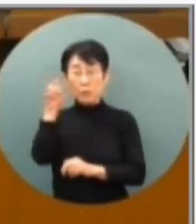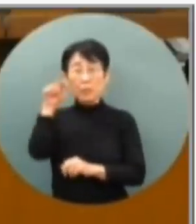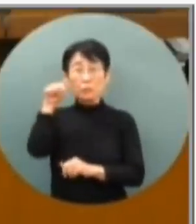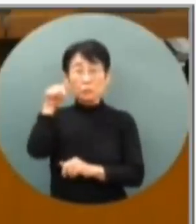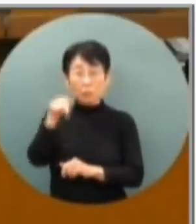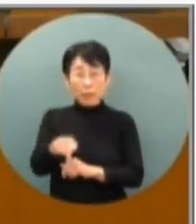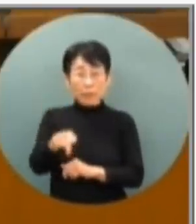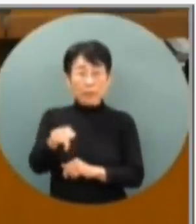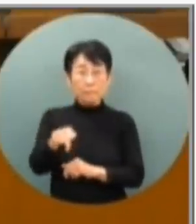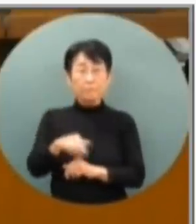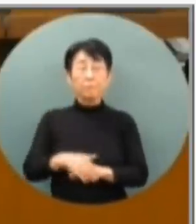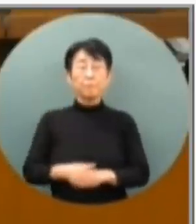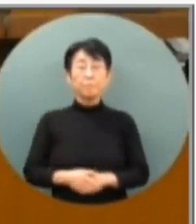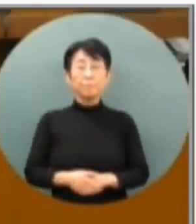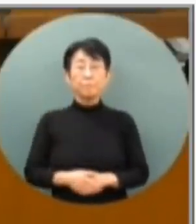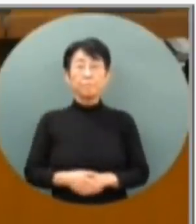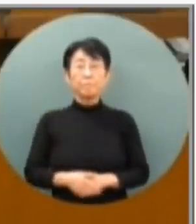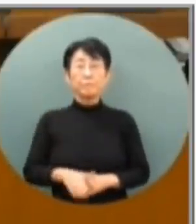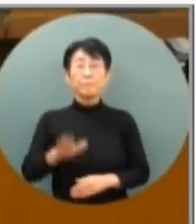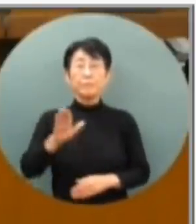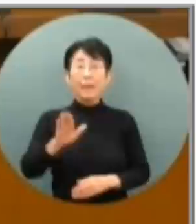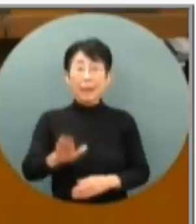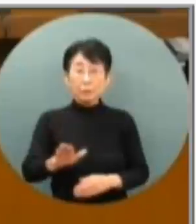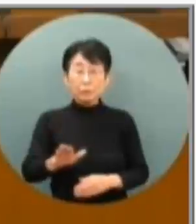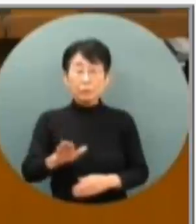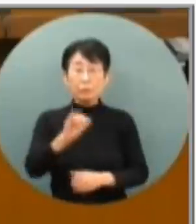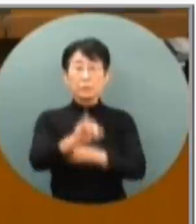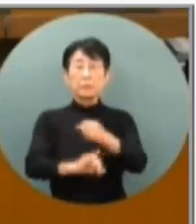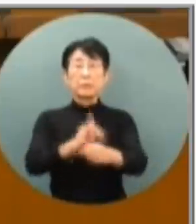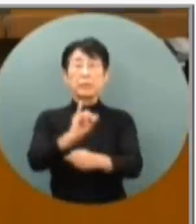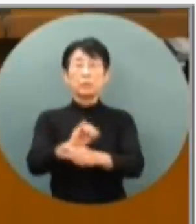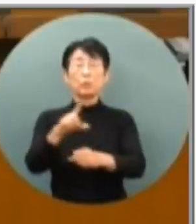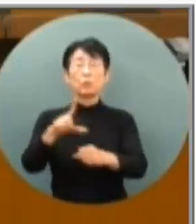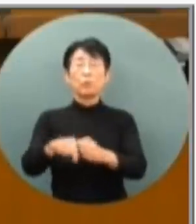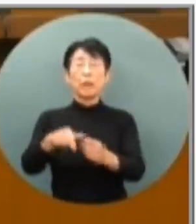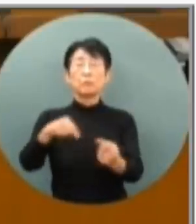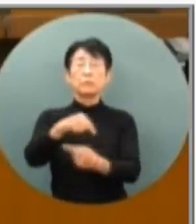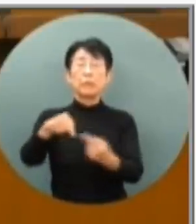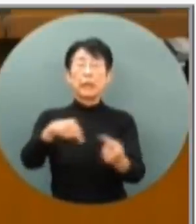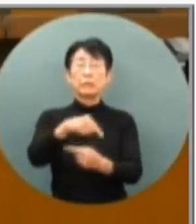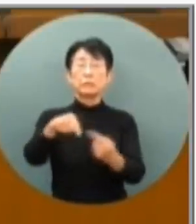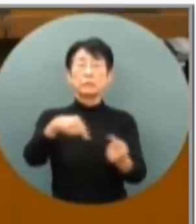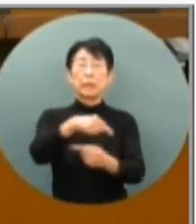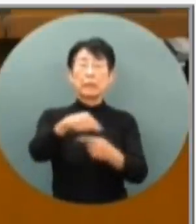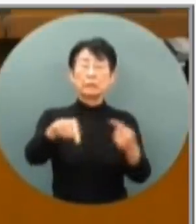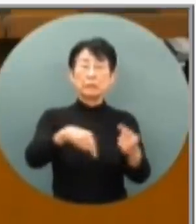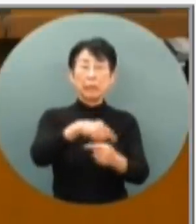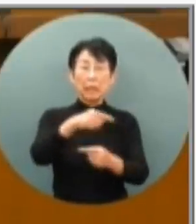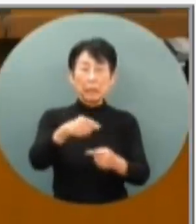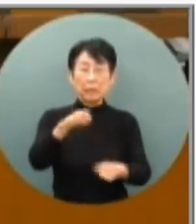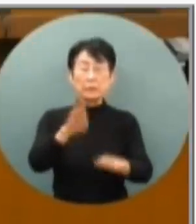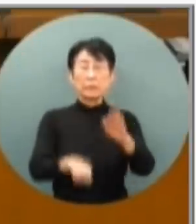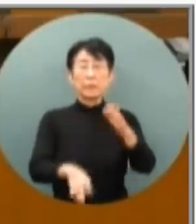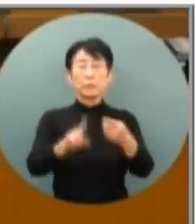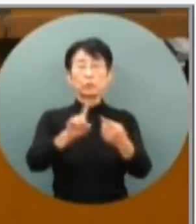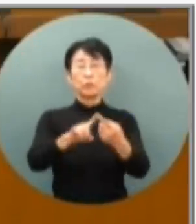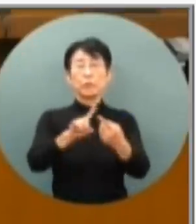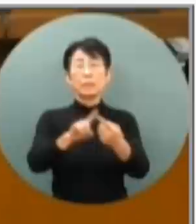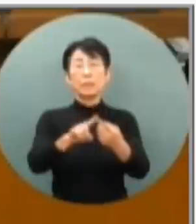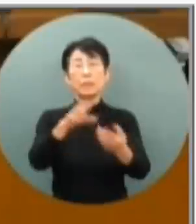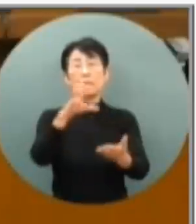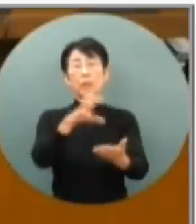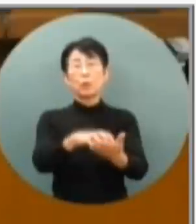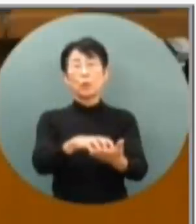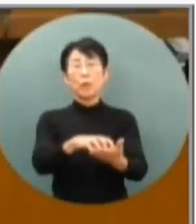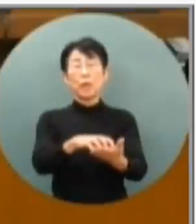で、あるサイトがですね、やはり繰り返し差別的表現を行っている